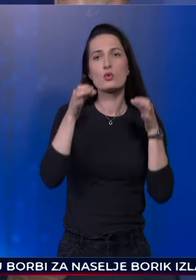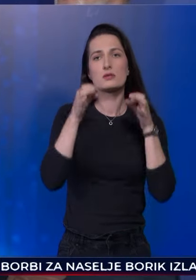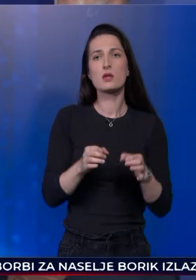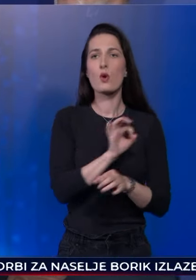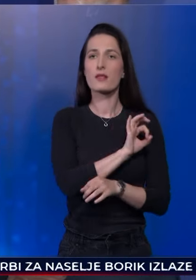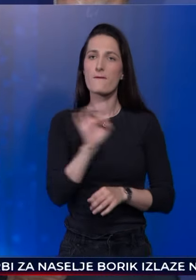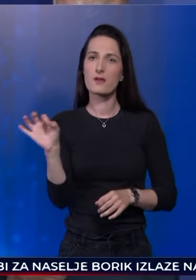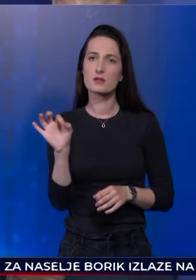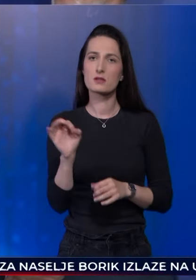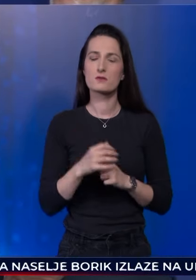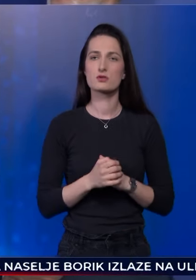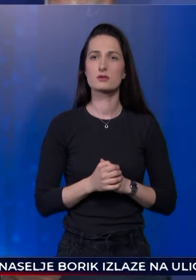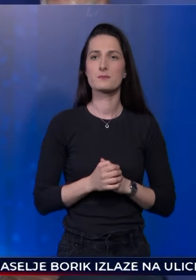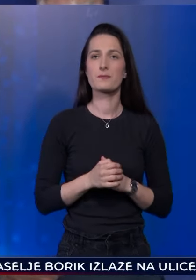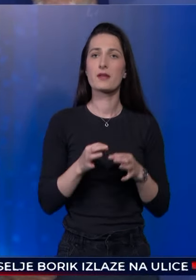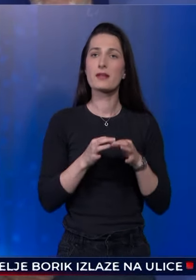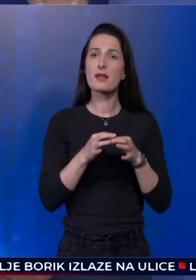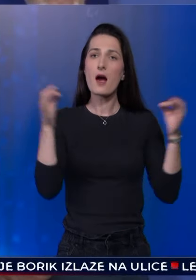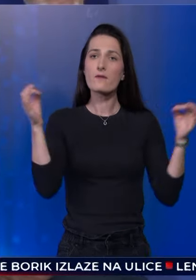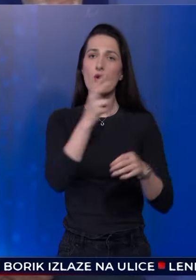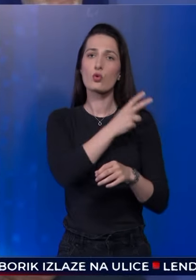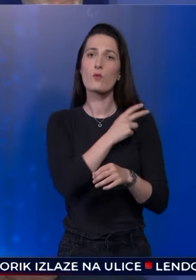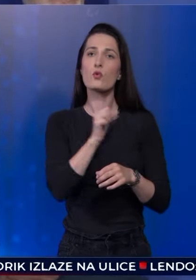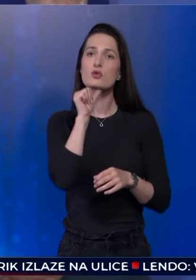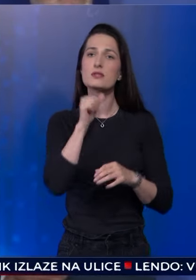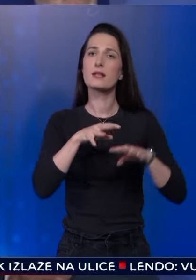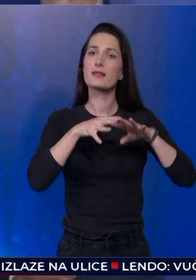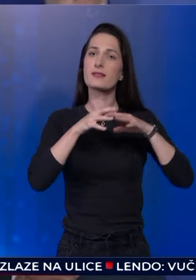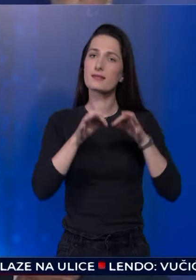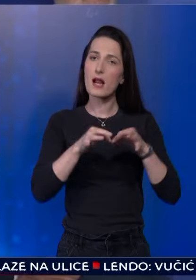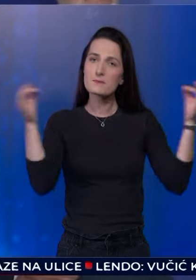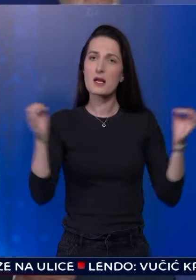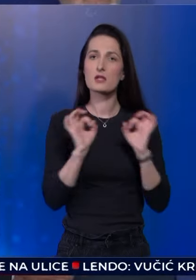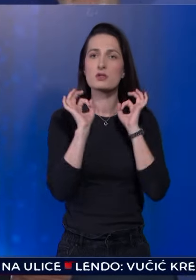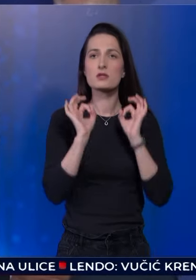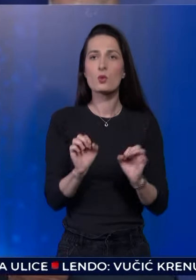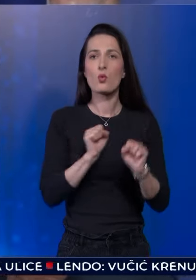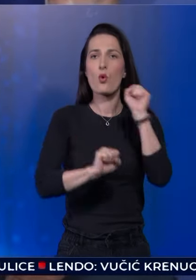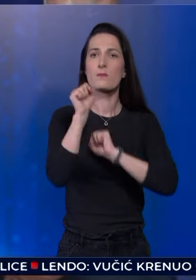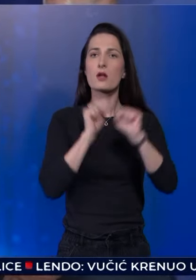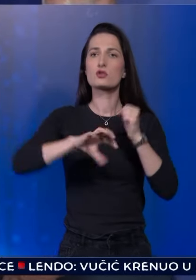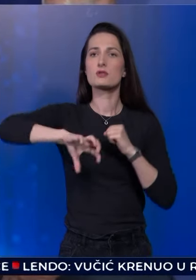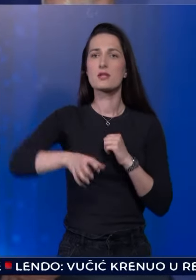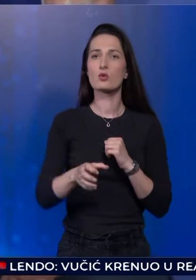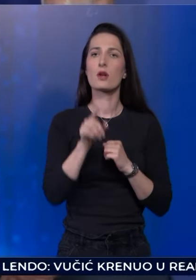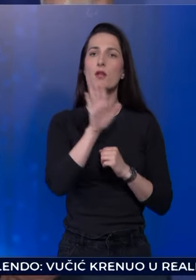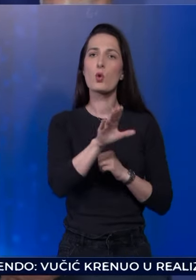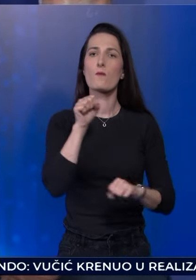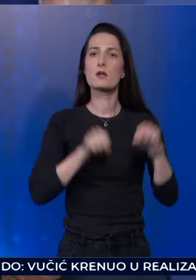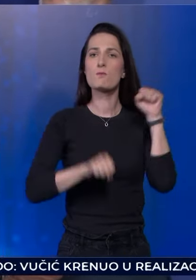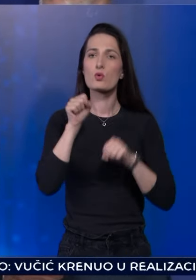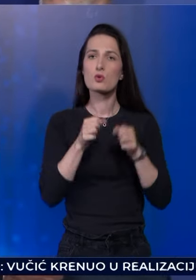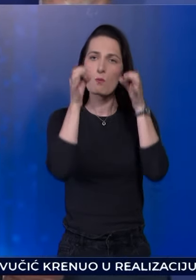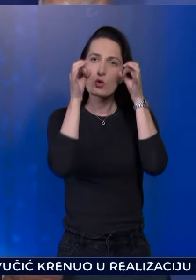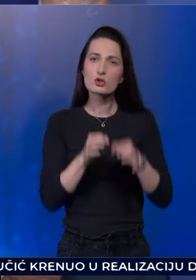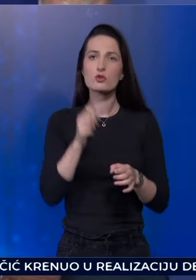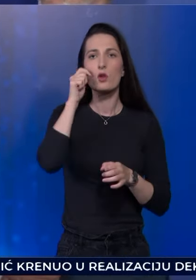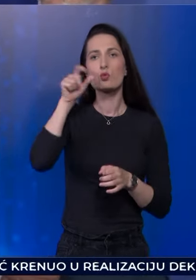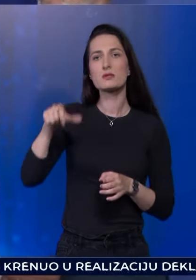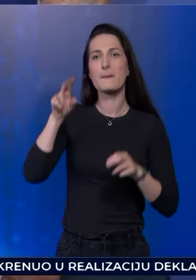osigurati efektivnost, javna odgovornost i transparentnost sigurnosnog i odbrambenog sektora, te njihova sposobnost poštivanja ljudskih prava